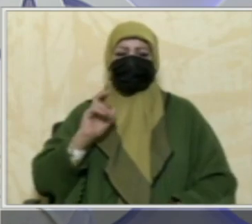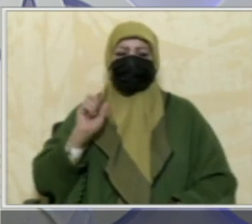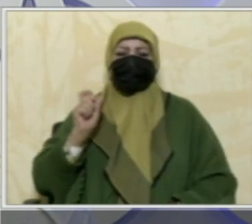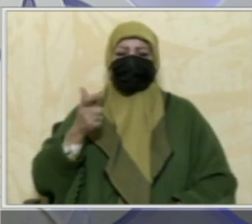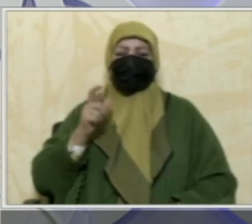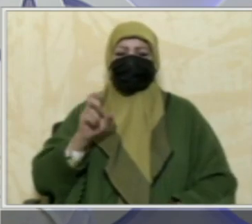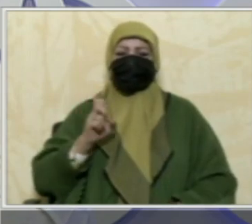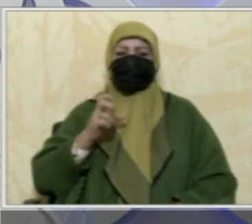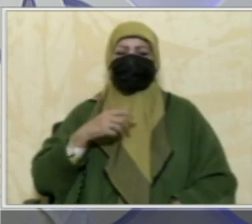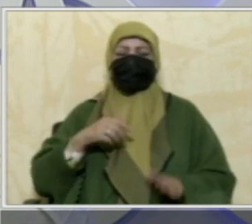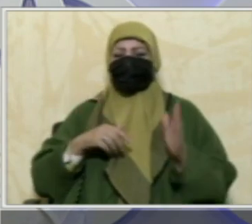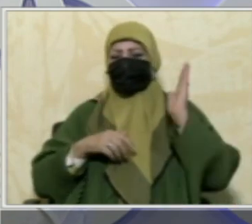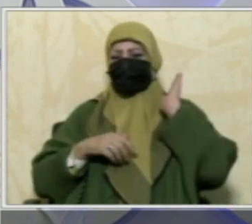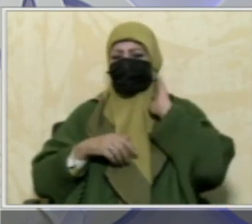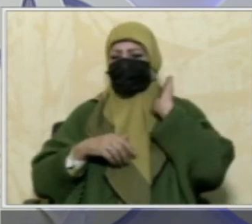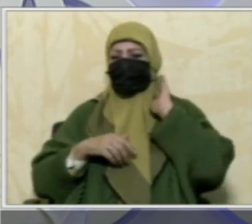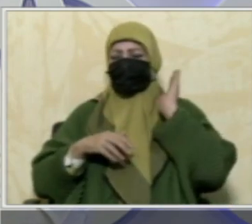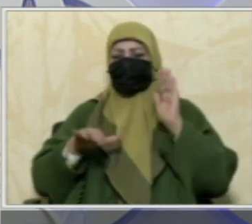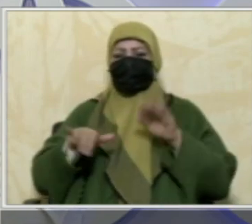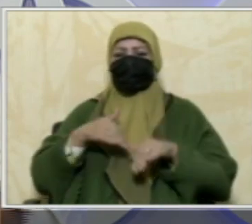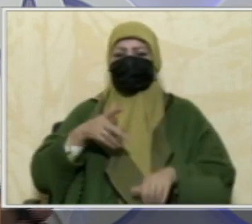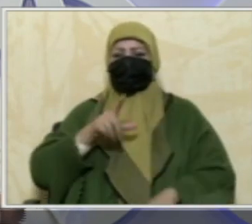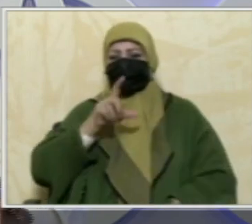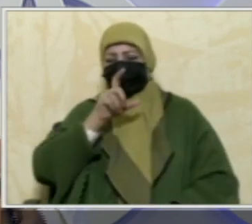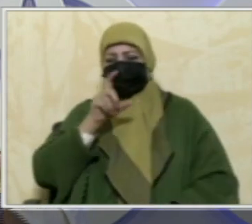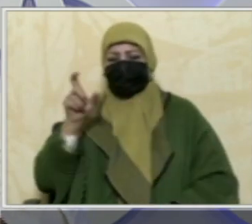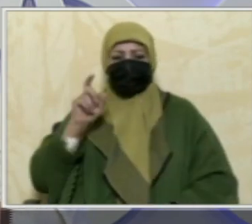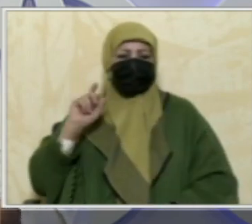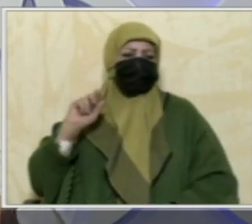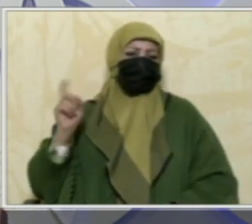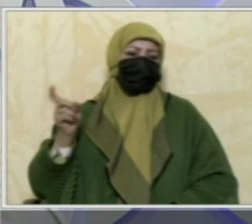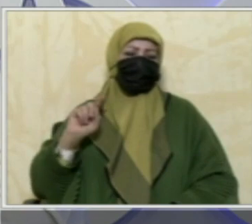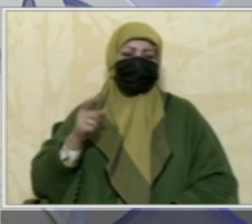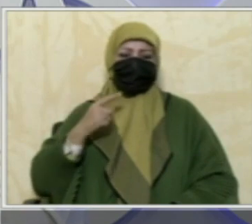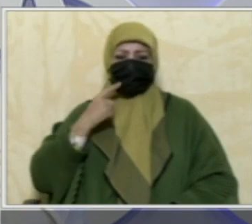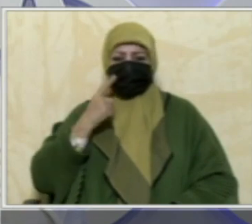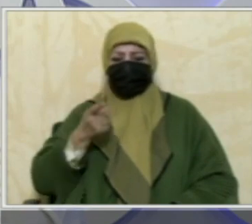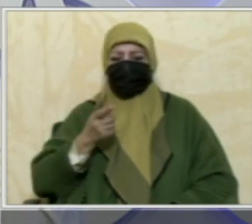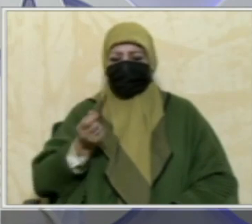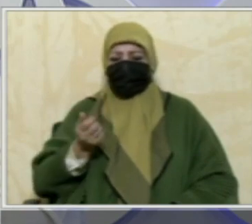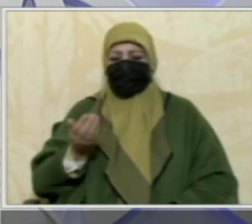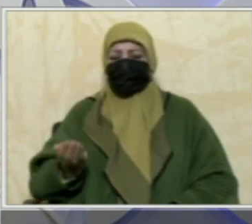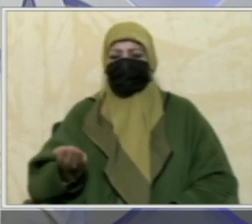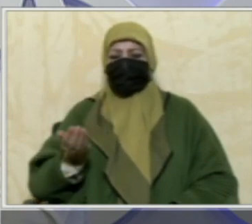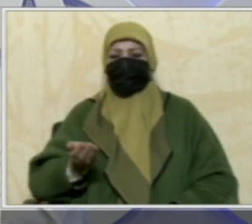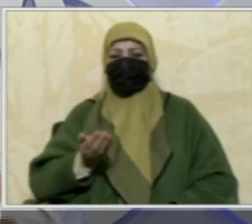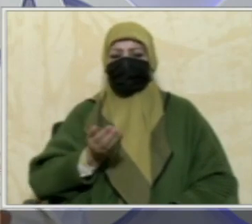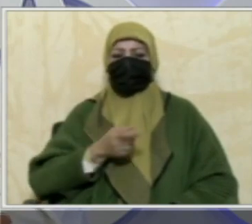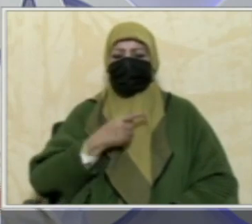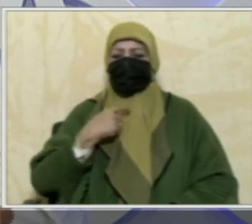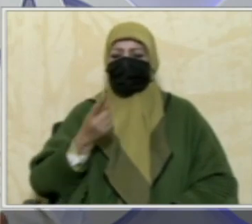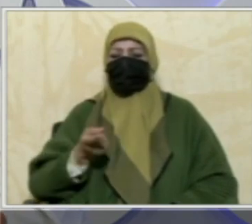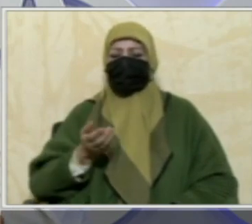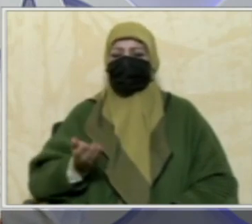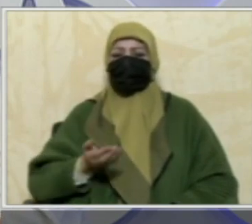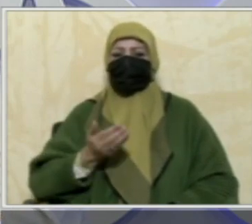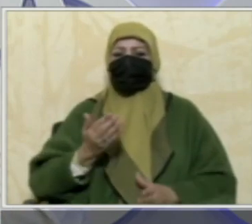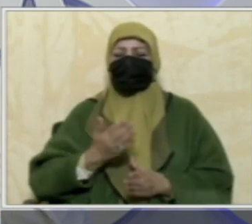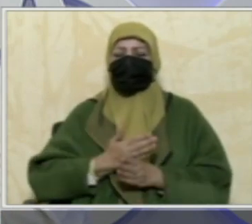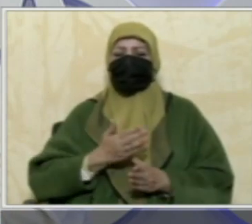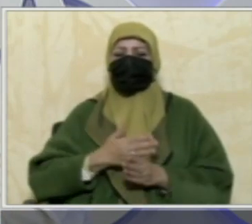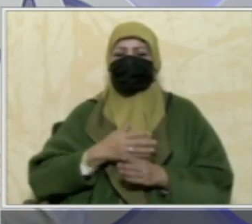الكفار فوجده يطلب قال له يعني لماذا تتسول او كذا قال السن والجزيه فامر عمر